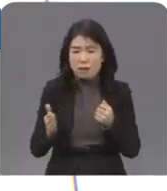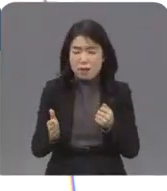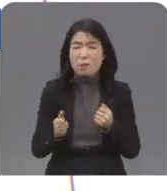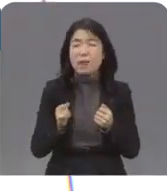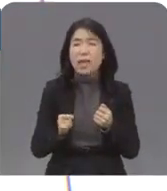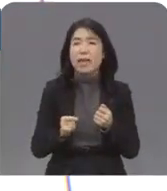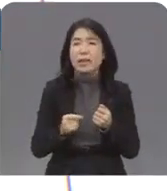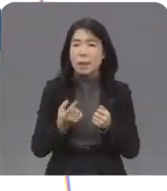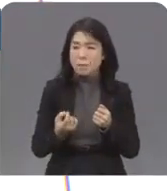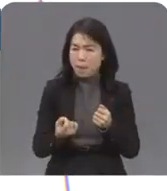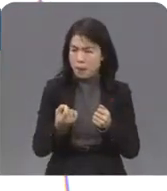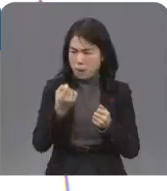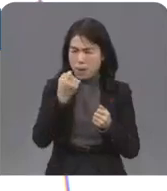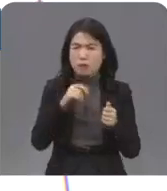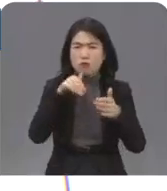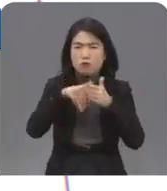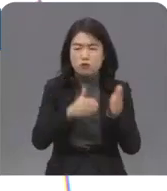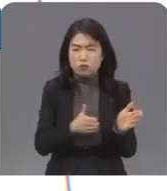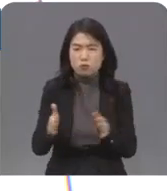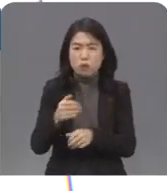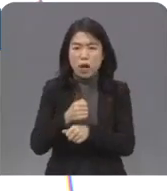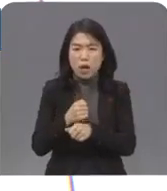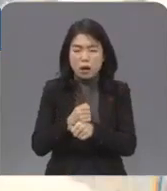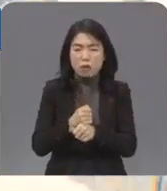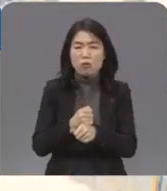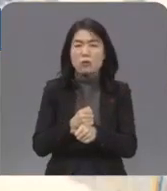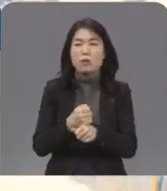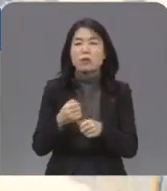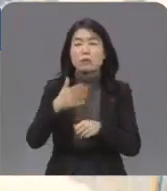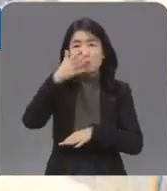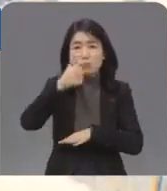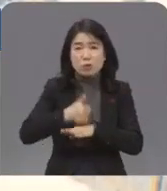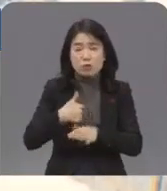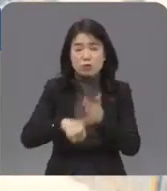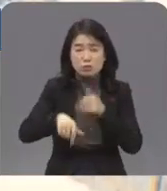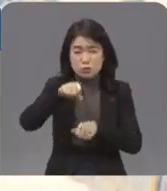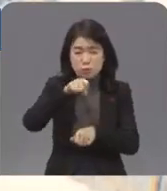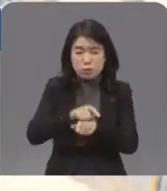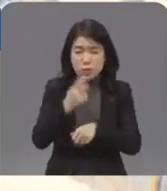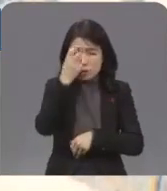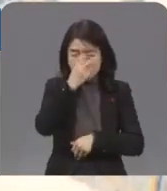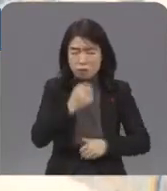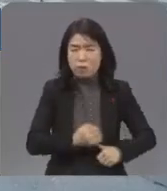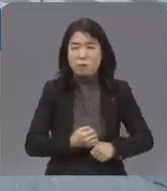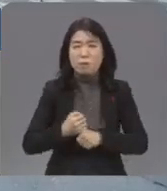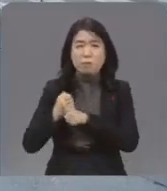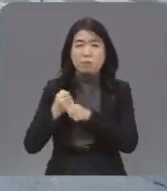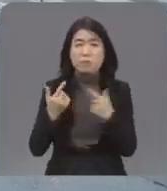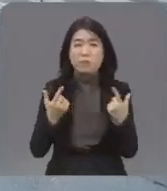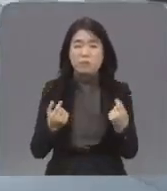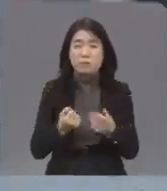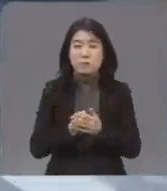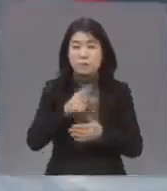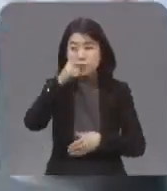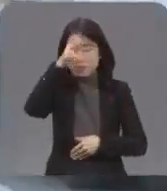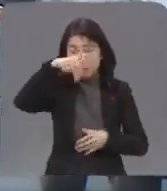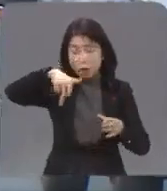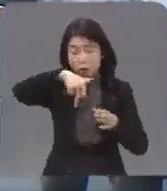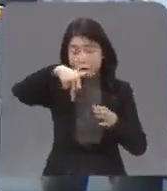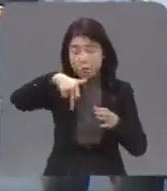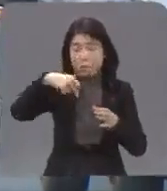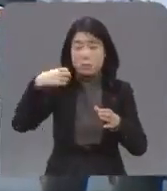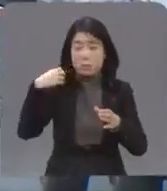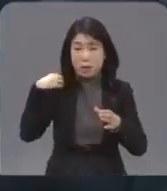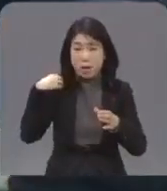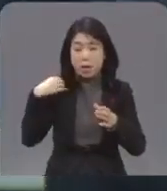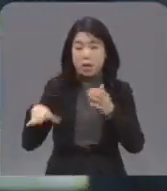공사비가 이제 박하다는 거죠. 공기를 단축할 수밖에 없는 거고. 그러다 보니까 품질 관리가 제대로 안 되겠는 거고. 경찰은 콘크리트 타설